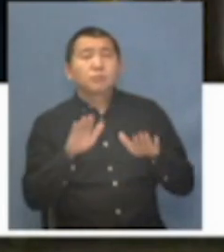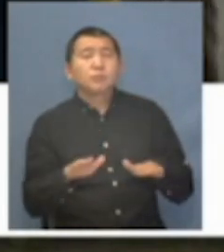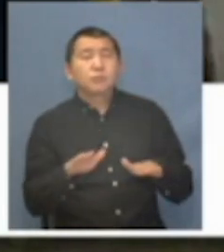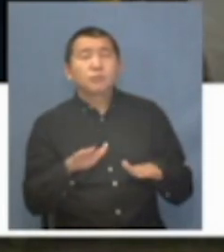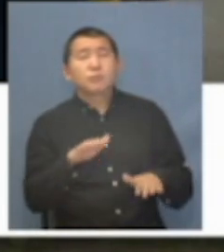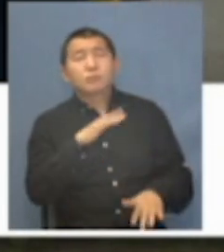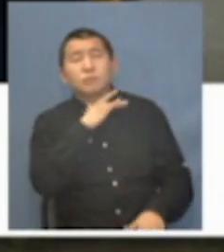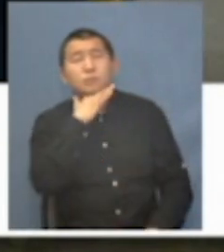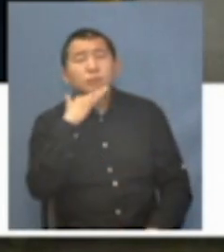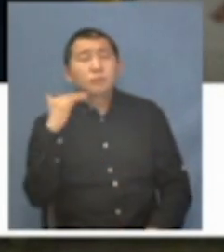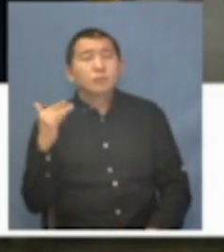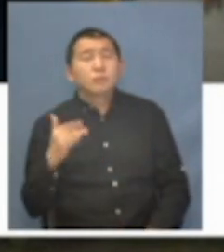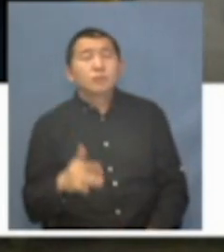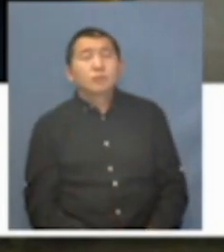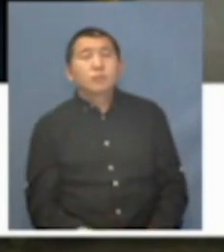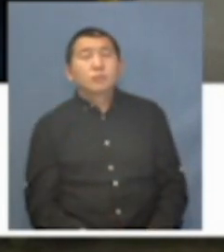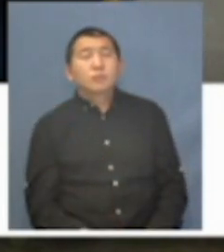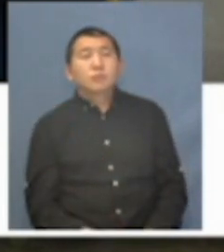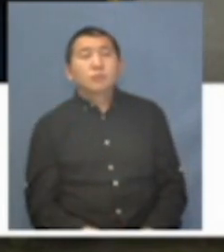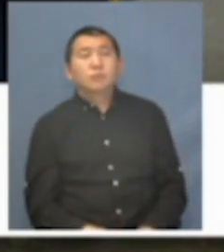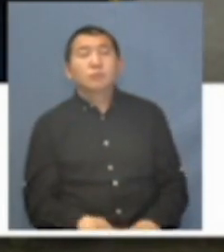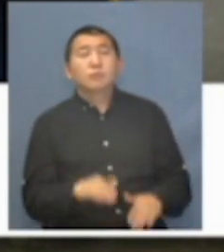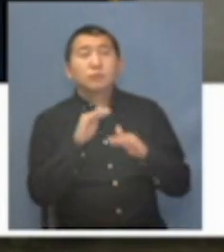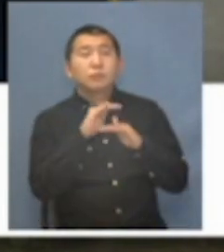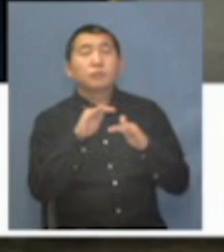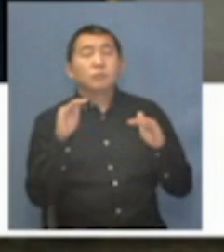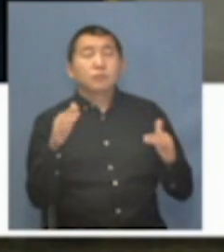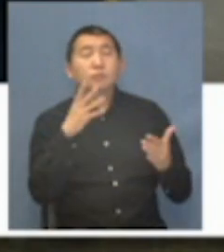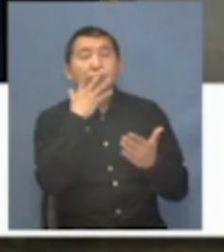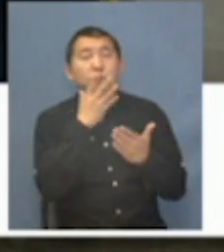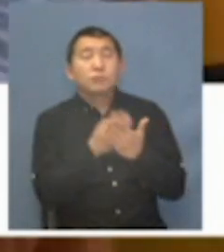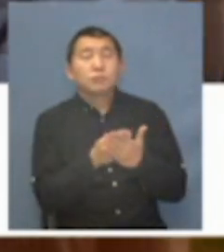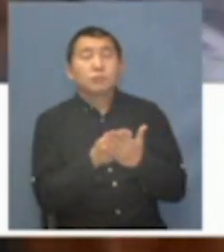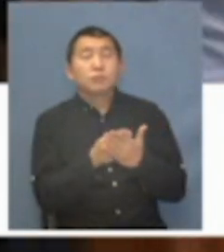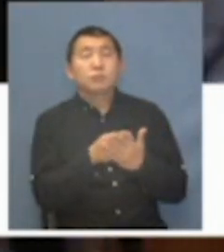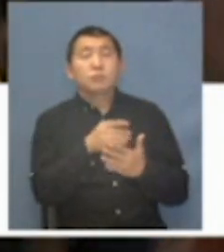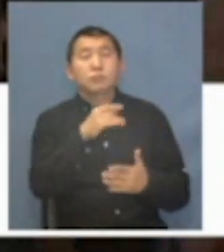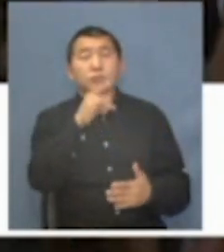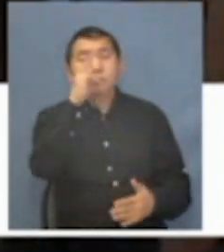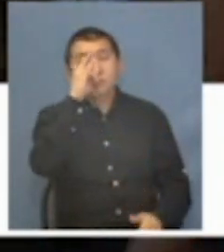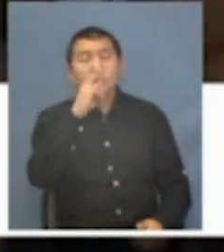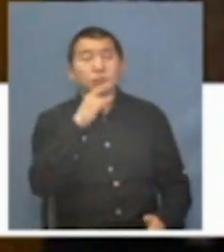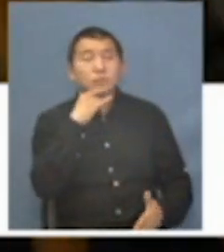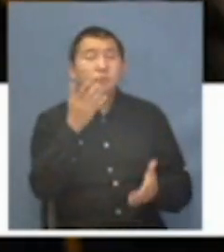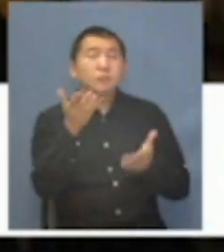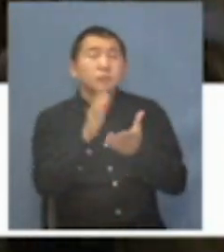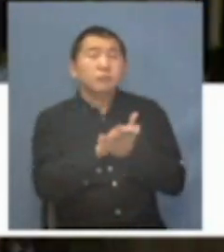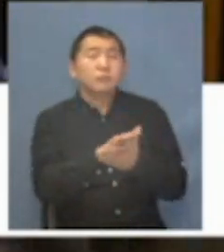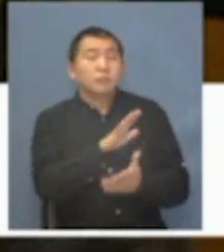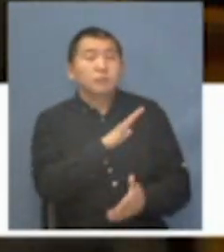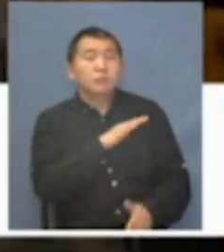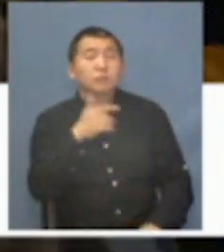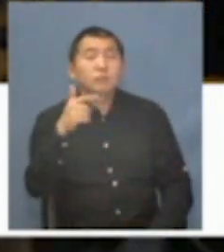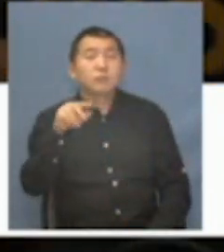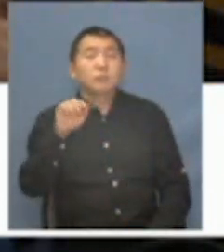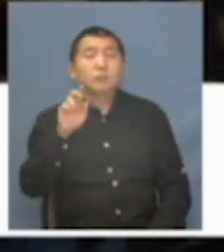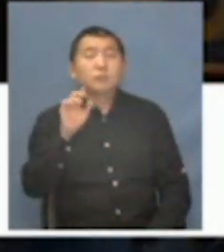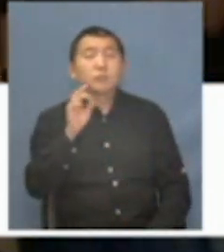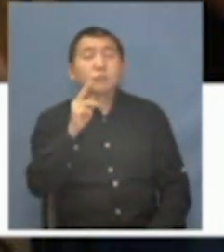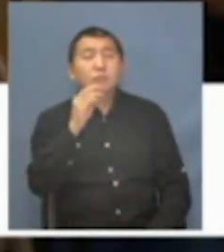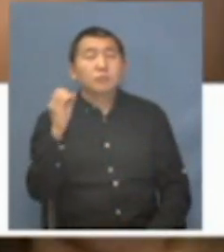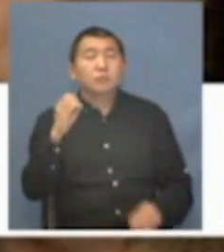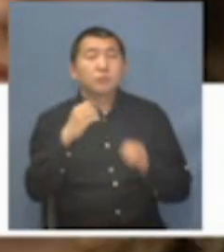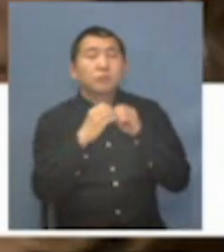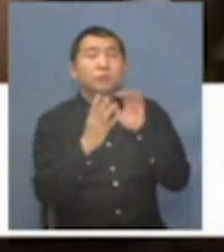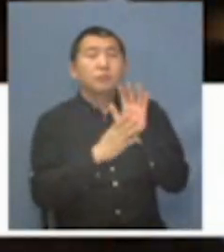өте көп. Сол атаулы жерлерді көре отыра балалар өзіміздің елімізбен танысты. Жоба аясында Глубокой ауданының 19 оқушысы